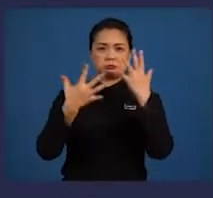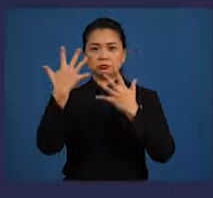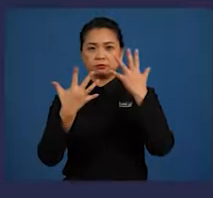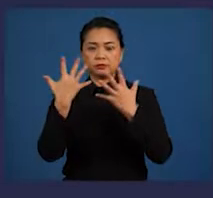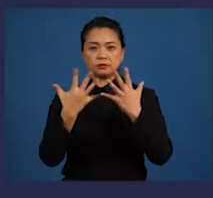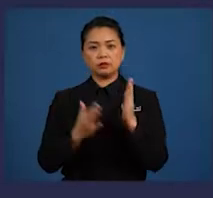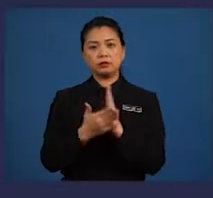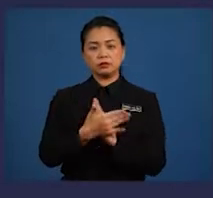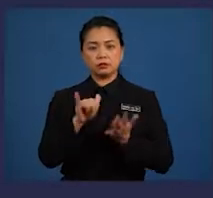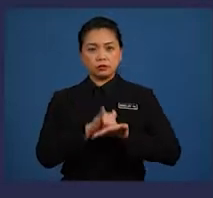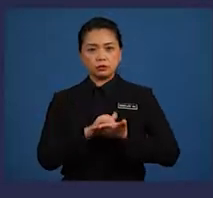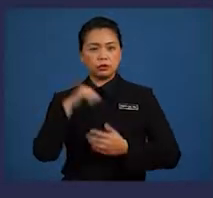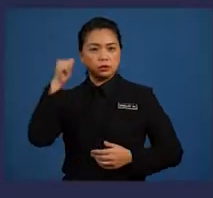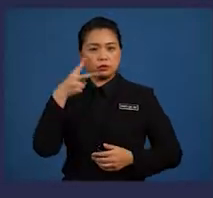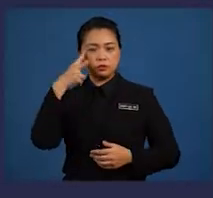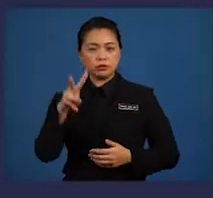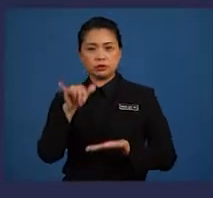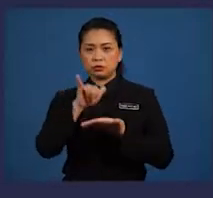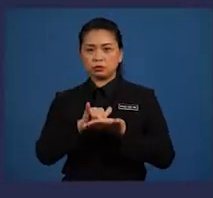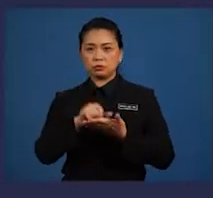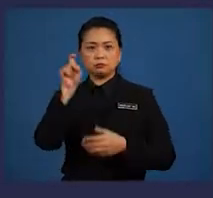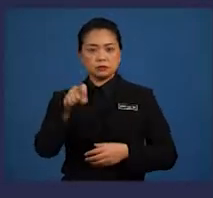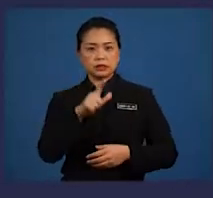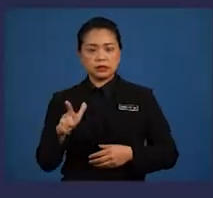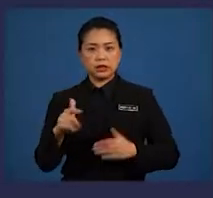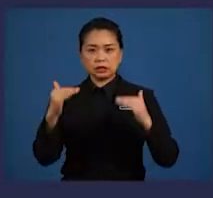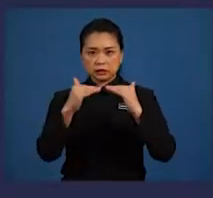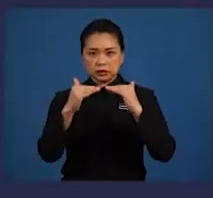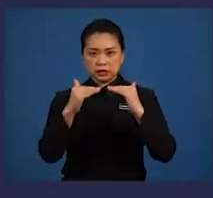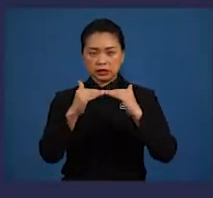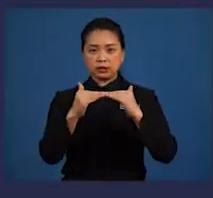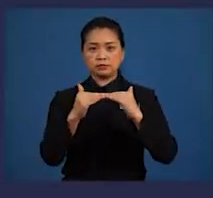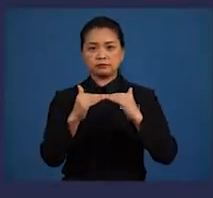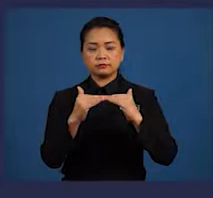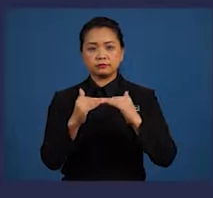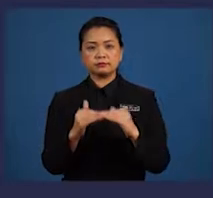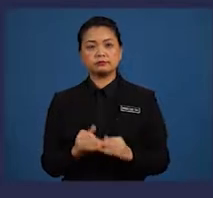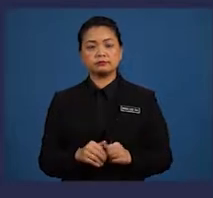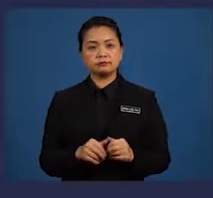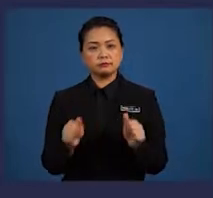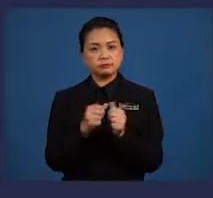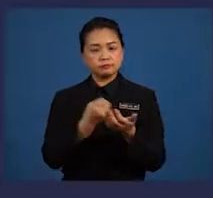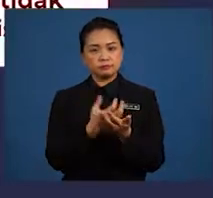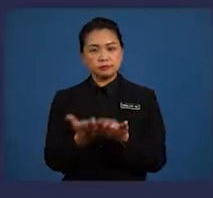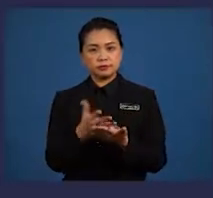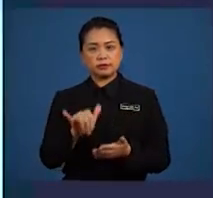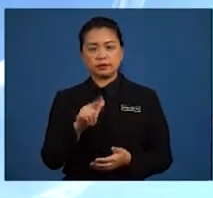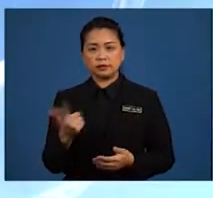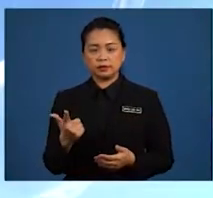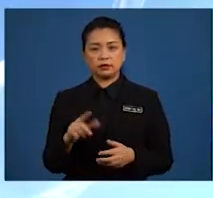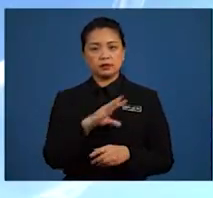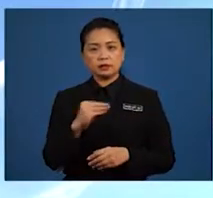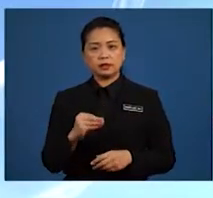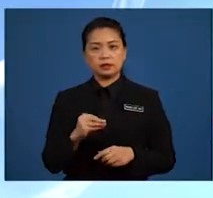oleh itu audio without disebut Misty lah seiring dengan elemen-elemen Lemak ini dia yang lain dan